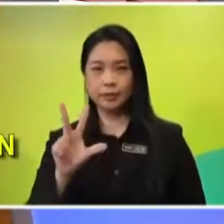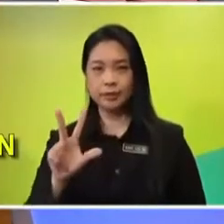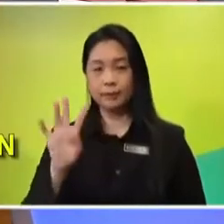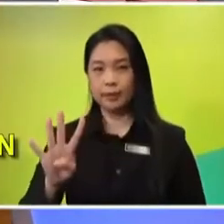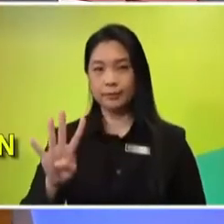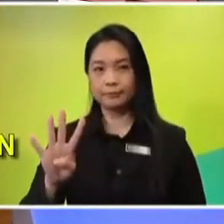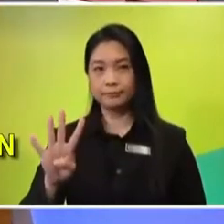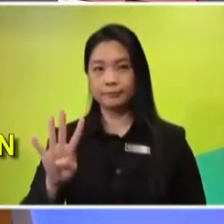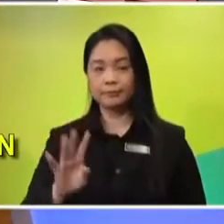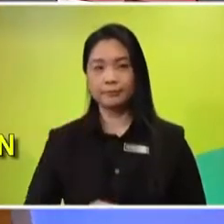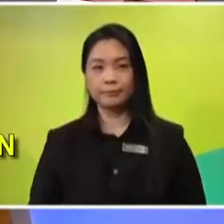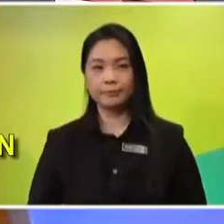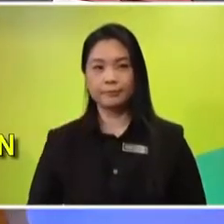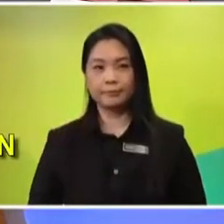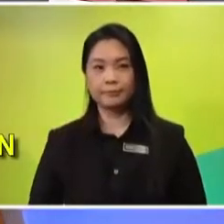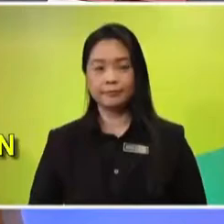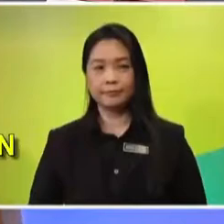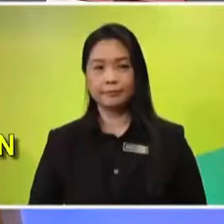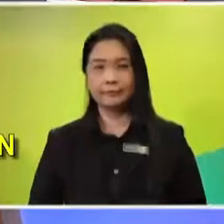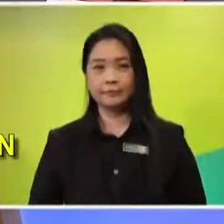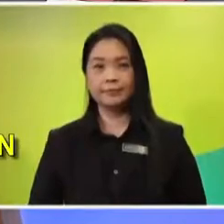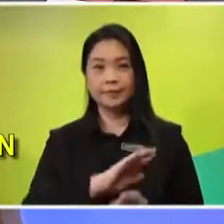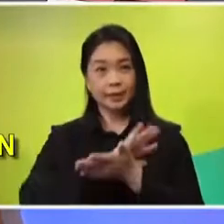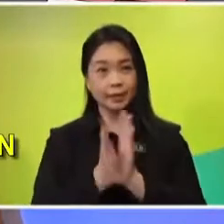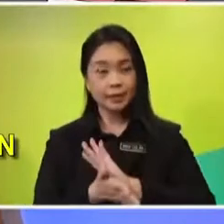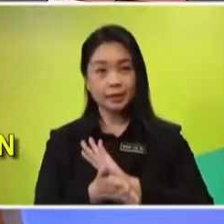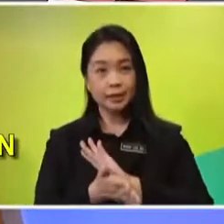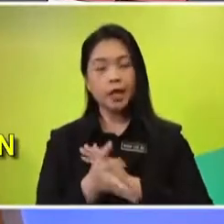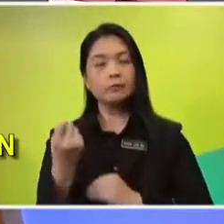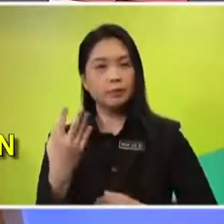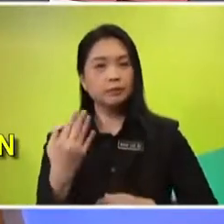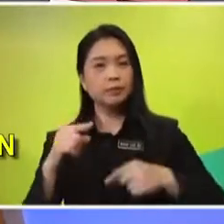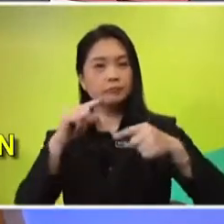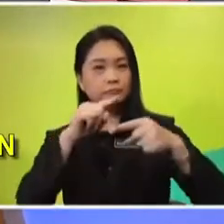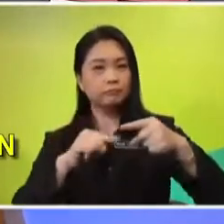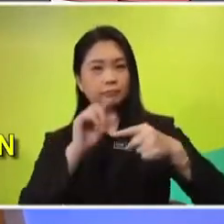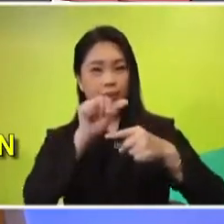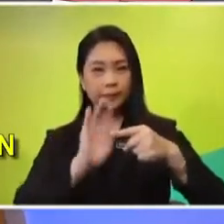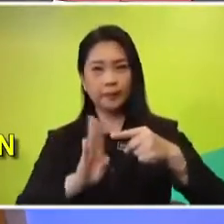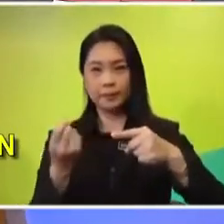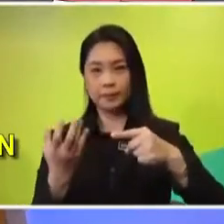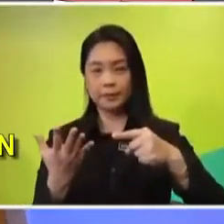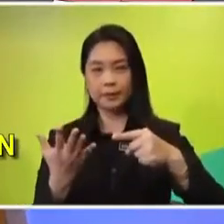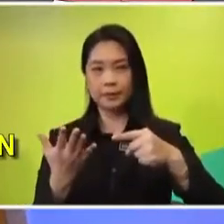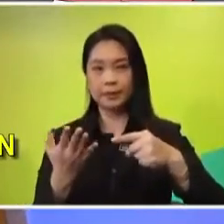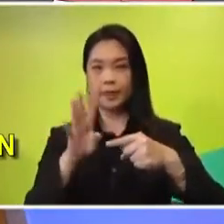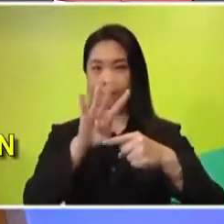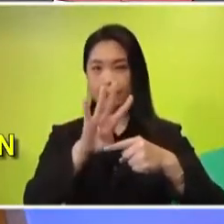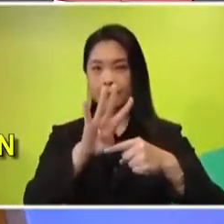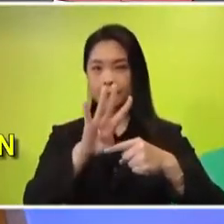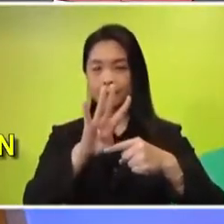1, 2, 3, 4, cikgu. 4? 4. Jadi berapa pecahan dia? Pecahan dia ialah